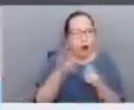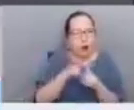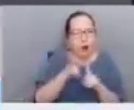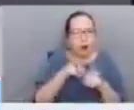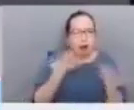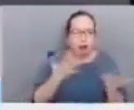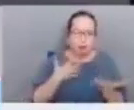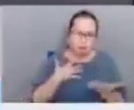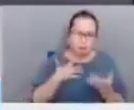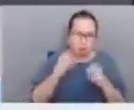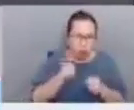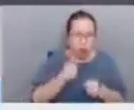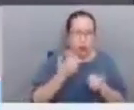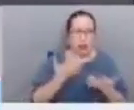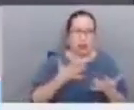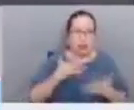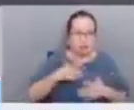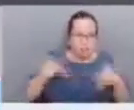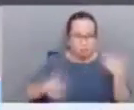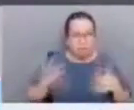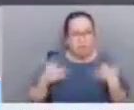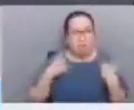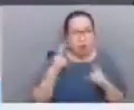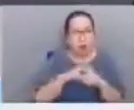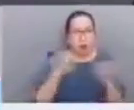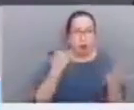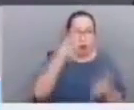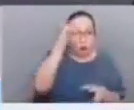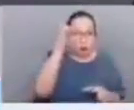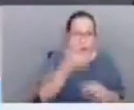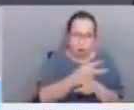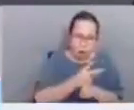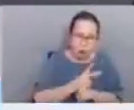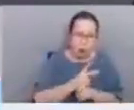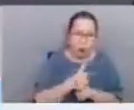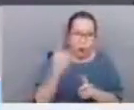pwede niyang i-print from our website. So, madali to, Yusek Rocky.